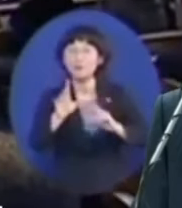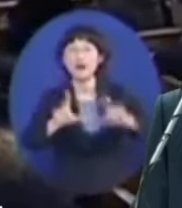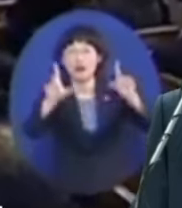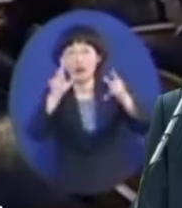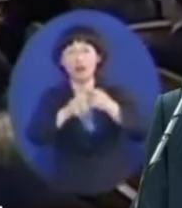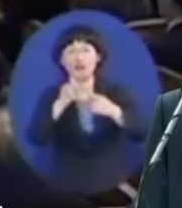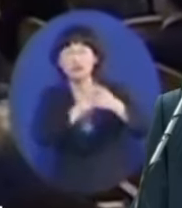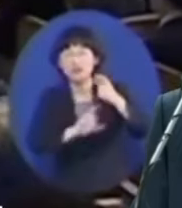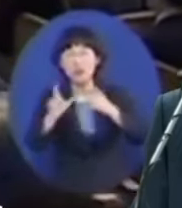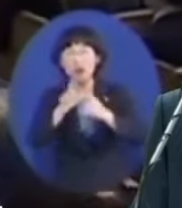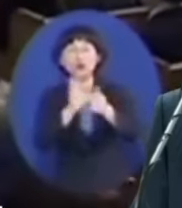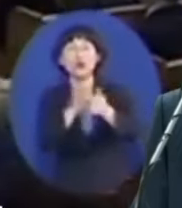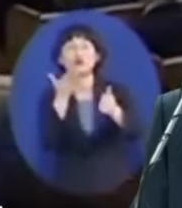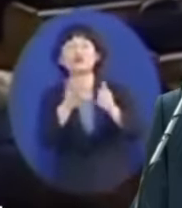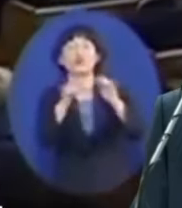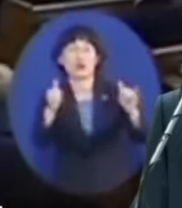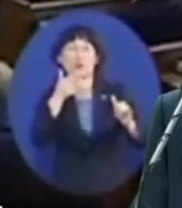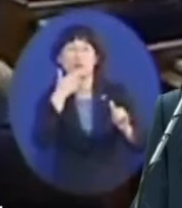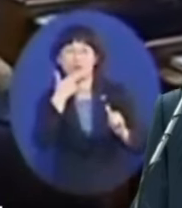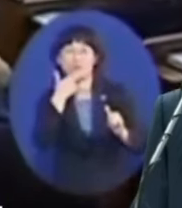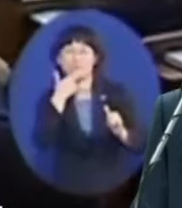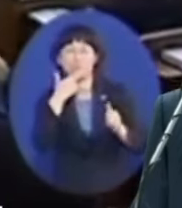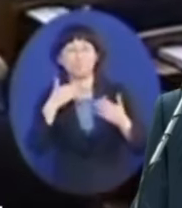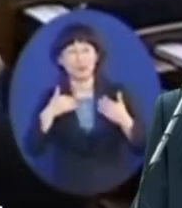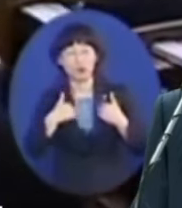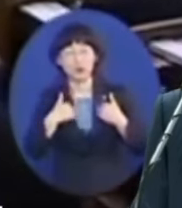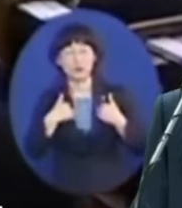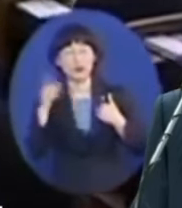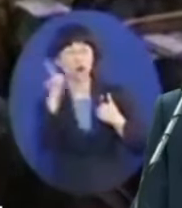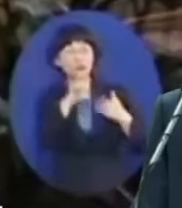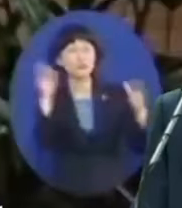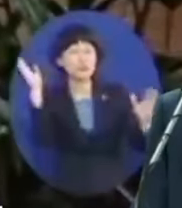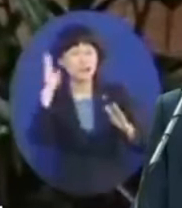없습니다. 저는 어느 학생을